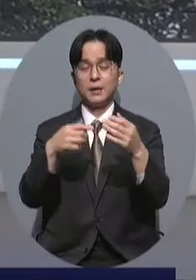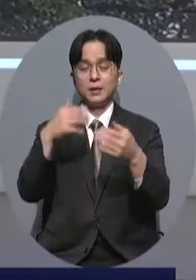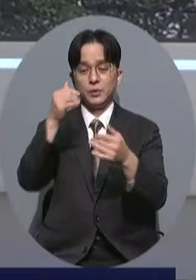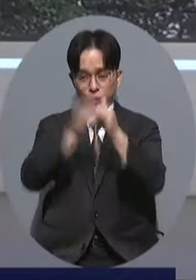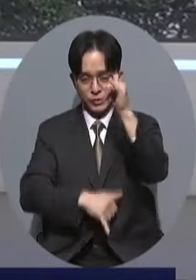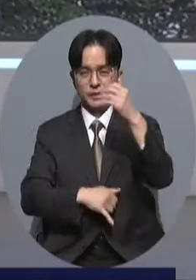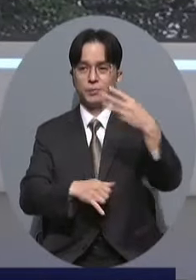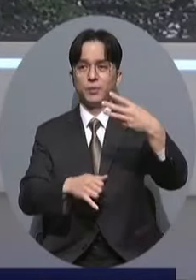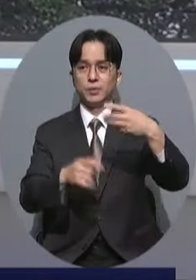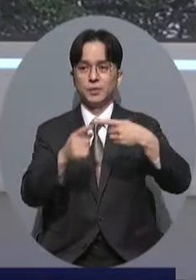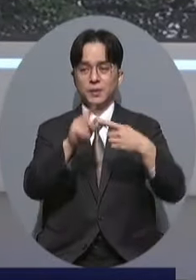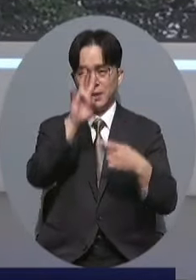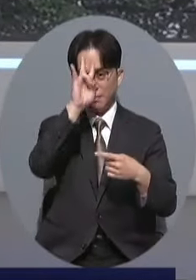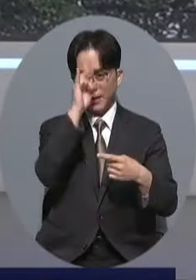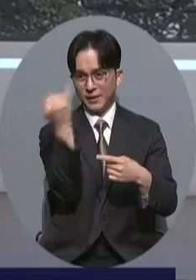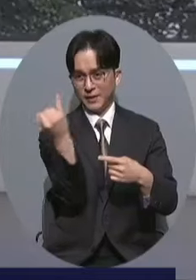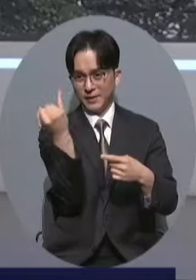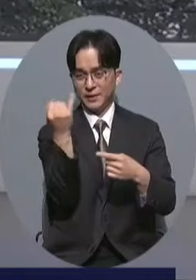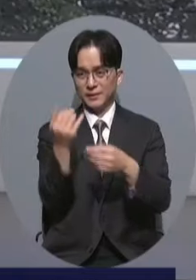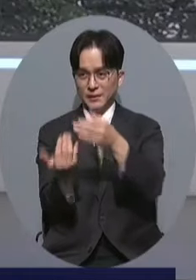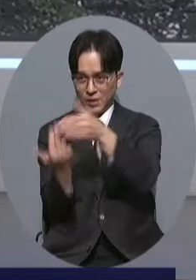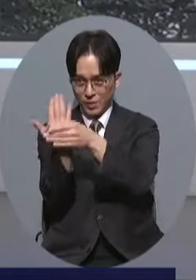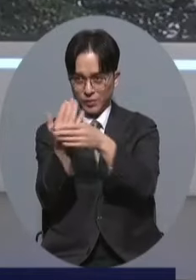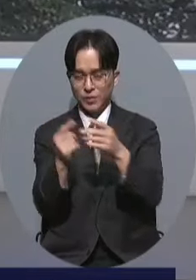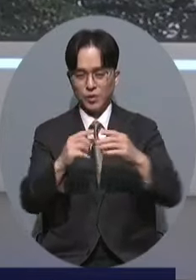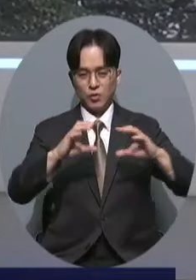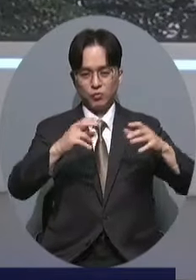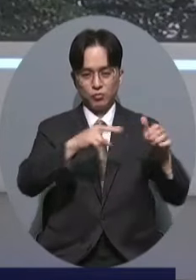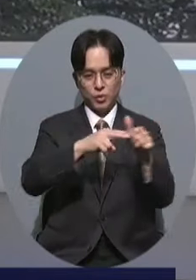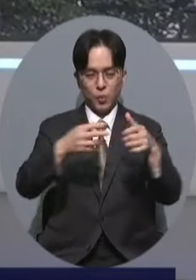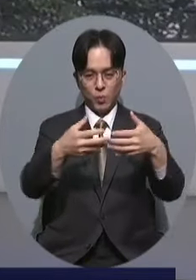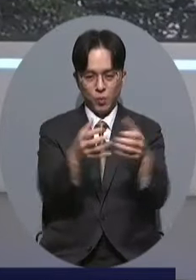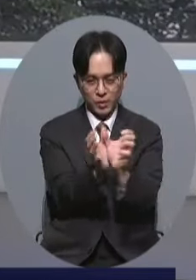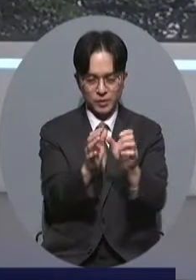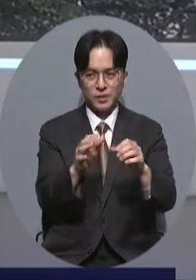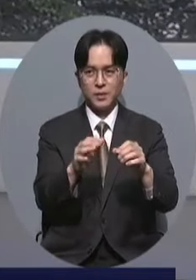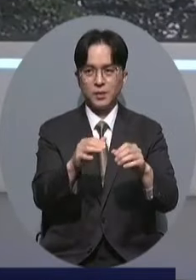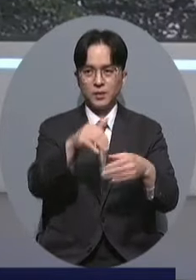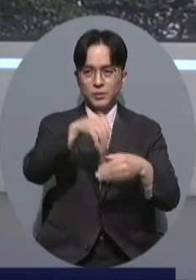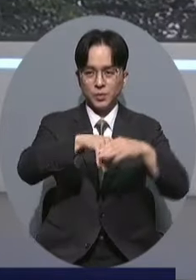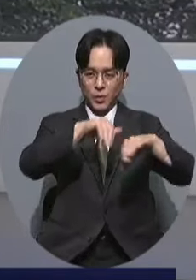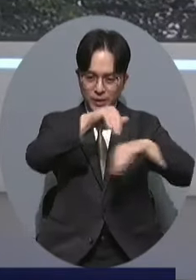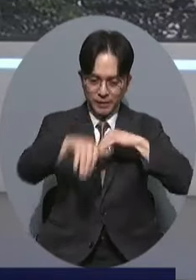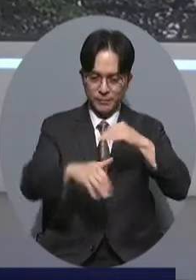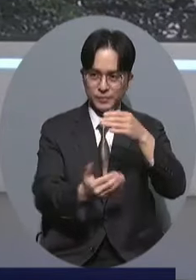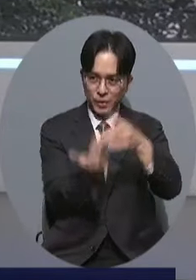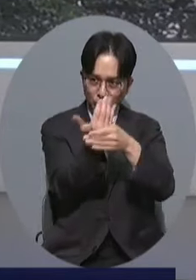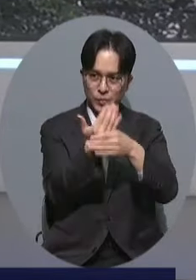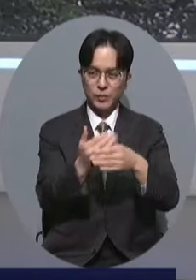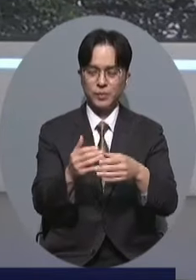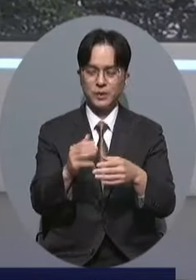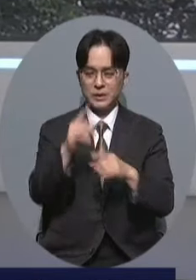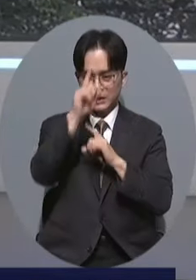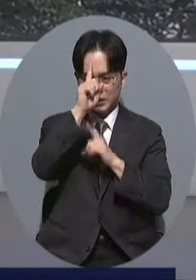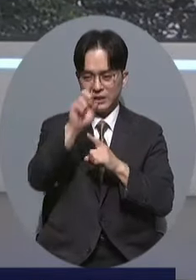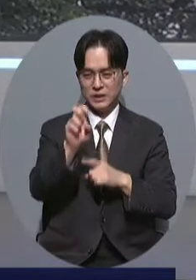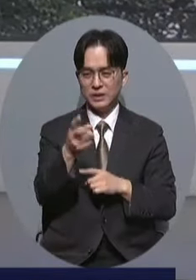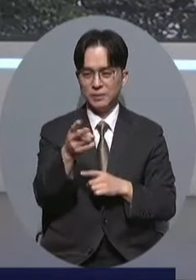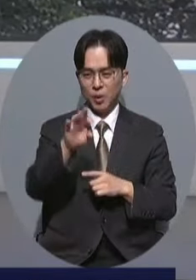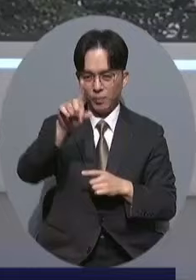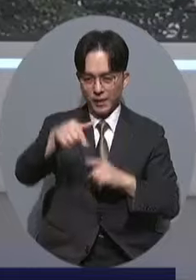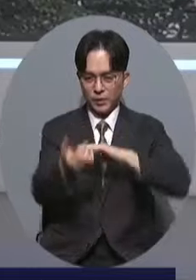사건, 국정원 특활비 수수 및 공천 개입 사건, 이명박 전 대통령의 횡령 및 뇌물 사건